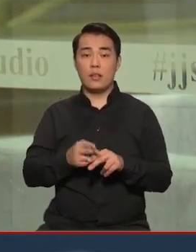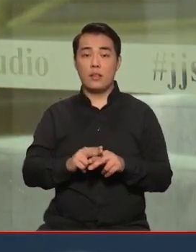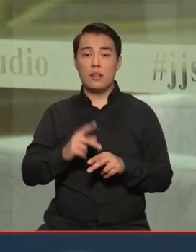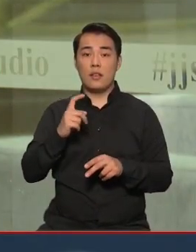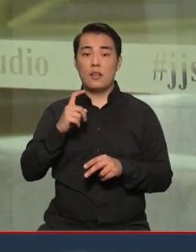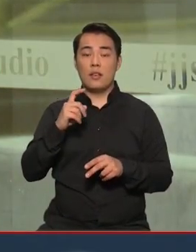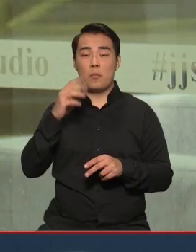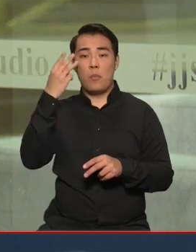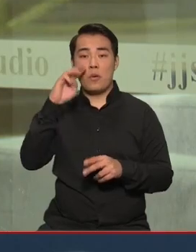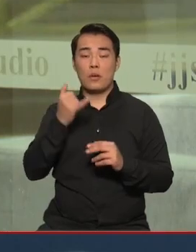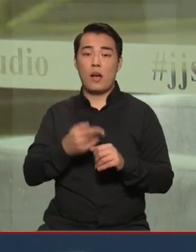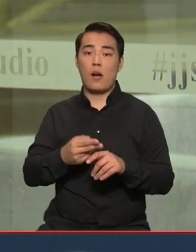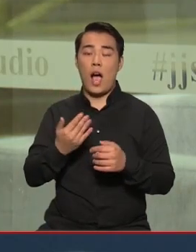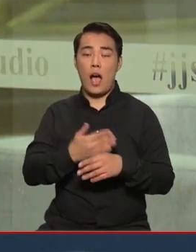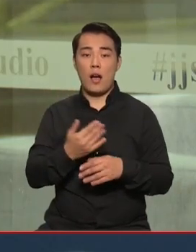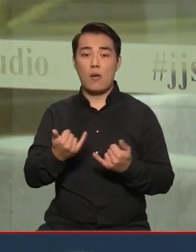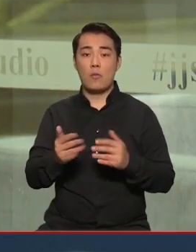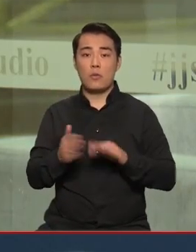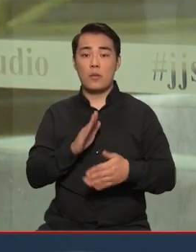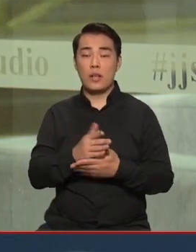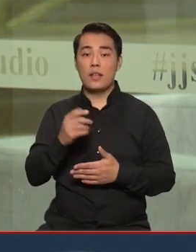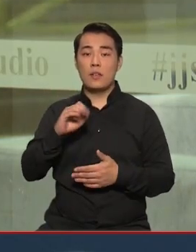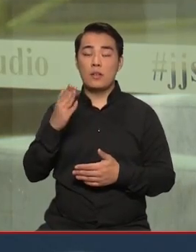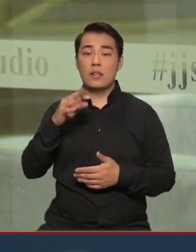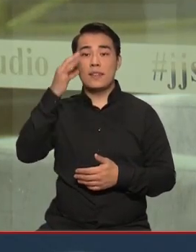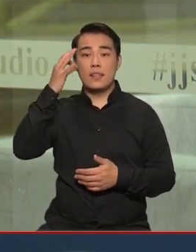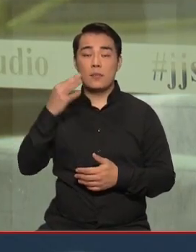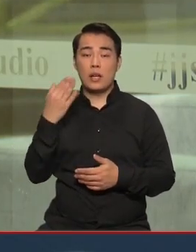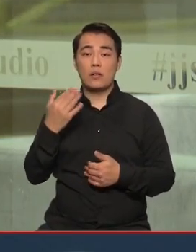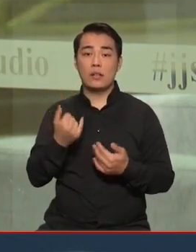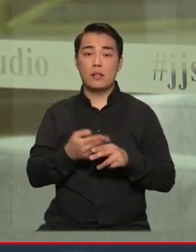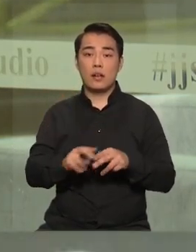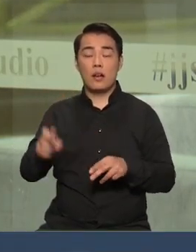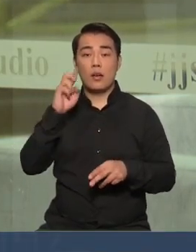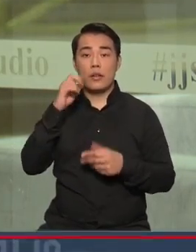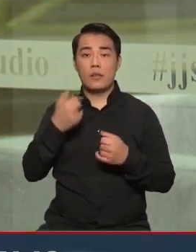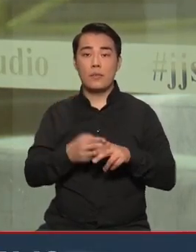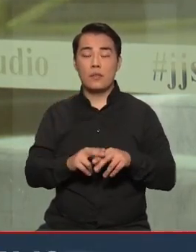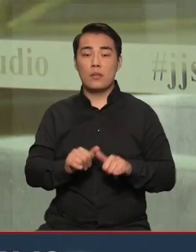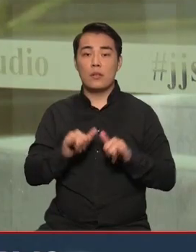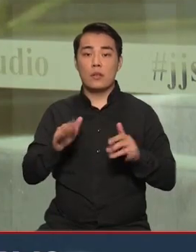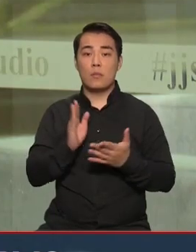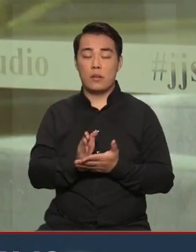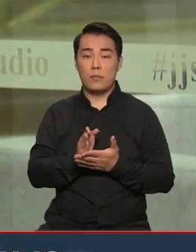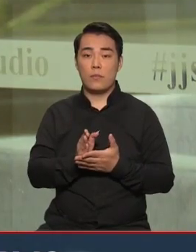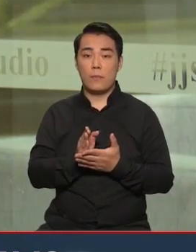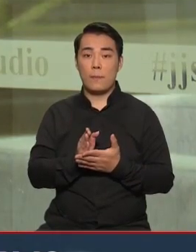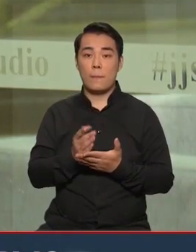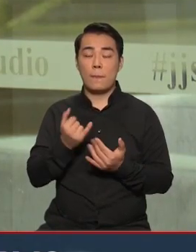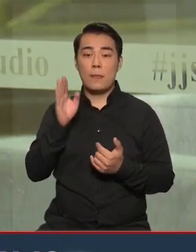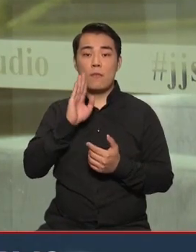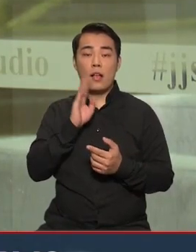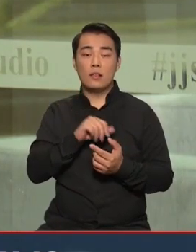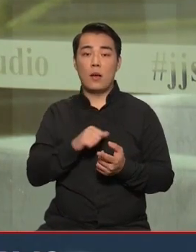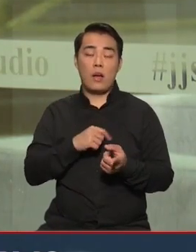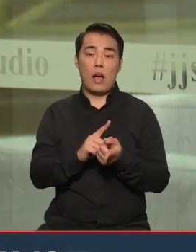жетісіне жетіп қалды да енді де. Даже мысалы Еуропа, Германия, Норвегия сияқты мемлекеттер водород сутегі кетіп жатыр олар мысалы. Ауысу